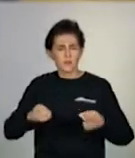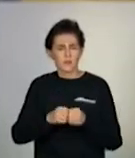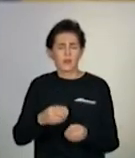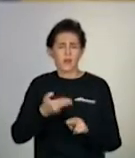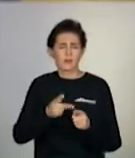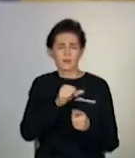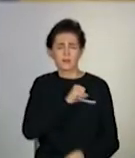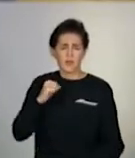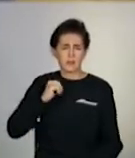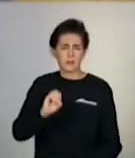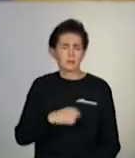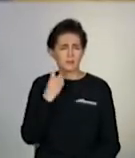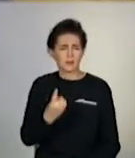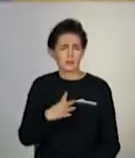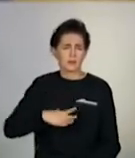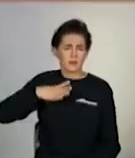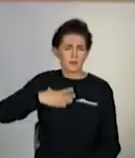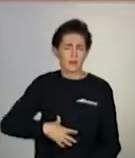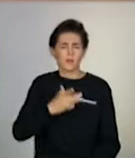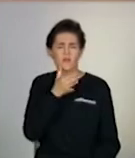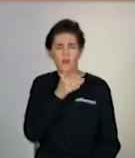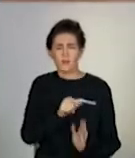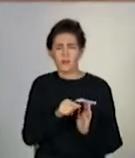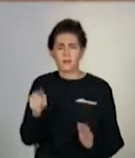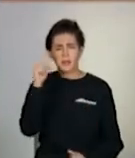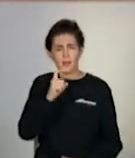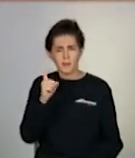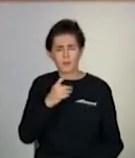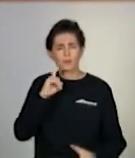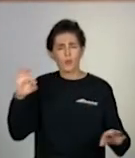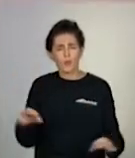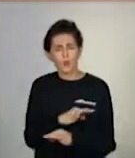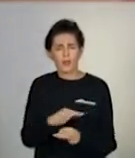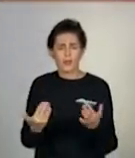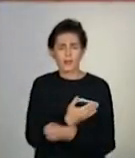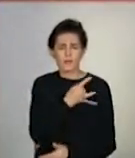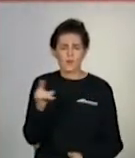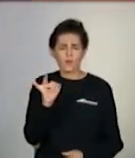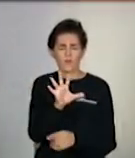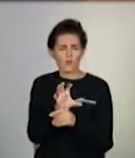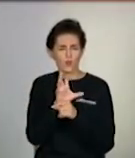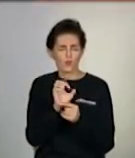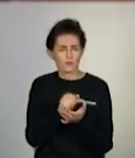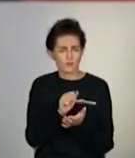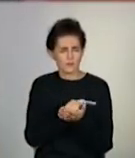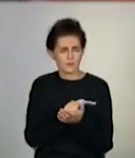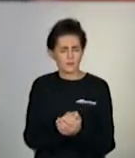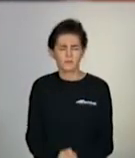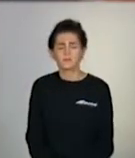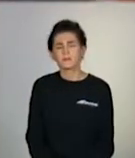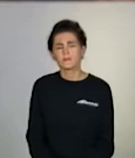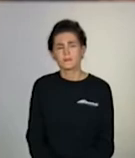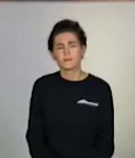була вона сама. Вистояти під час хіміотерапії допомагали музика, кіно та фотографування. Я брала